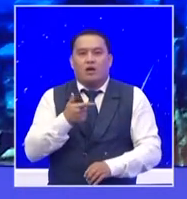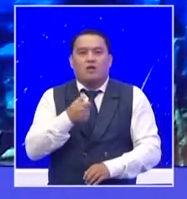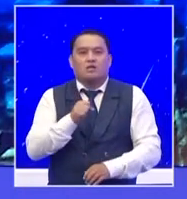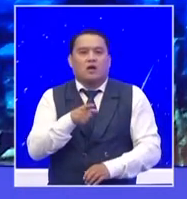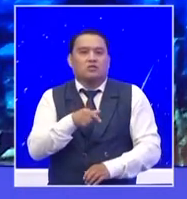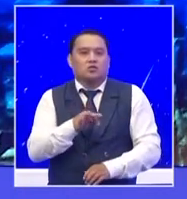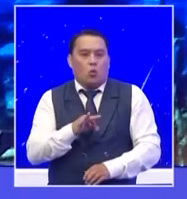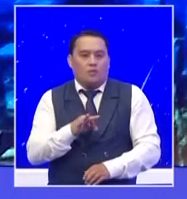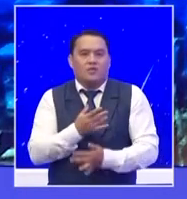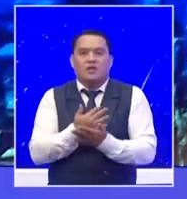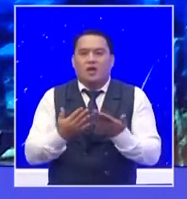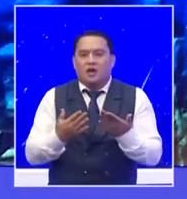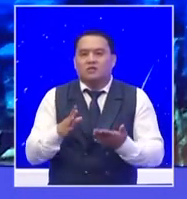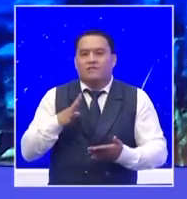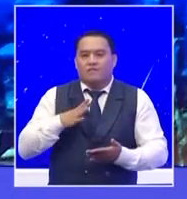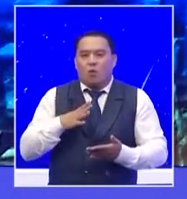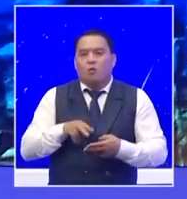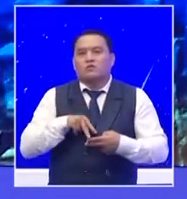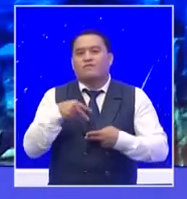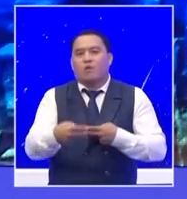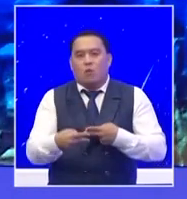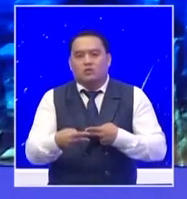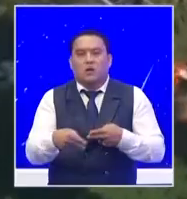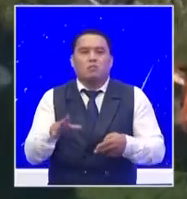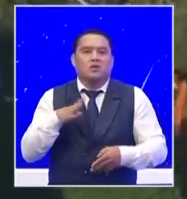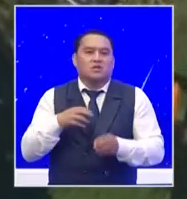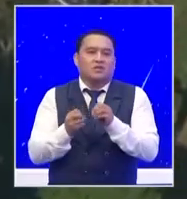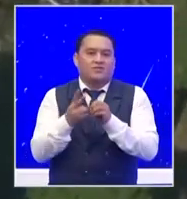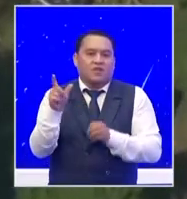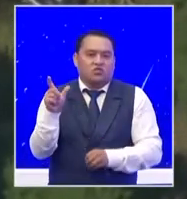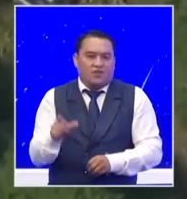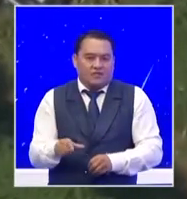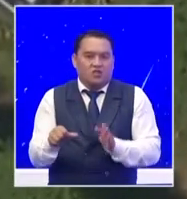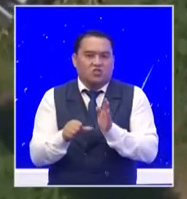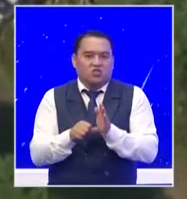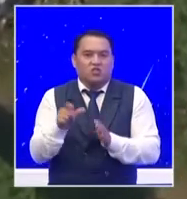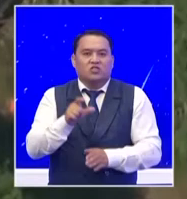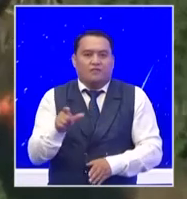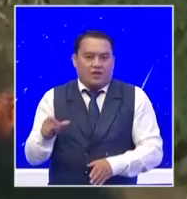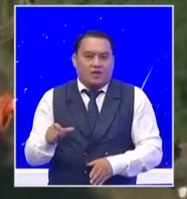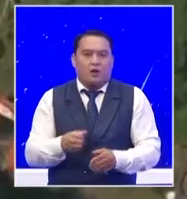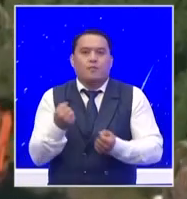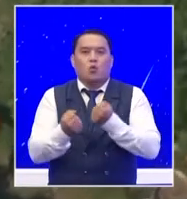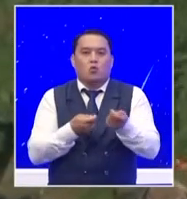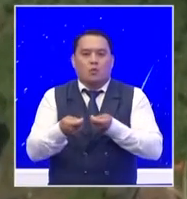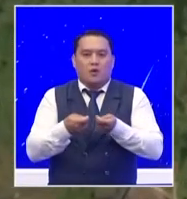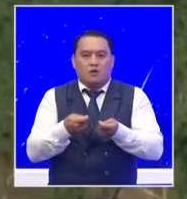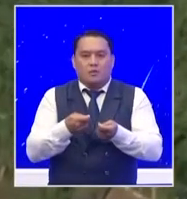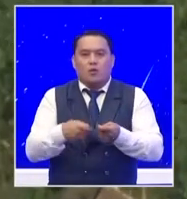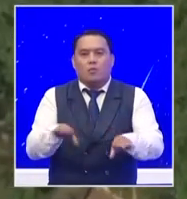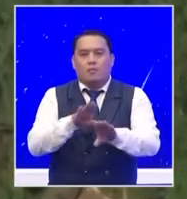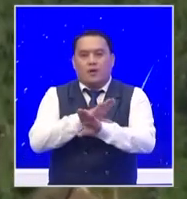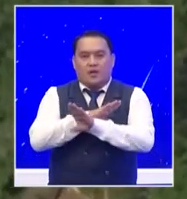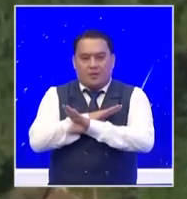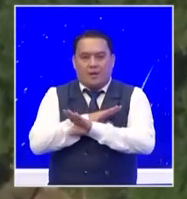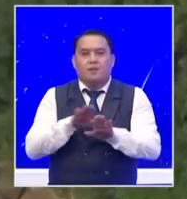Глазго. Несколько вагонов скатились с насыпи. В поезде находилось 12 человек, из них 6 пассажиров. Машинист, по предварительным данным,